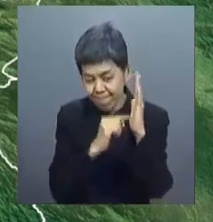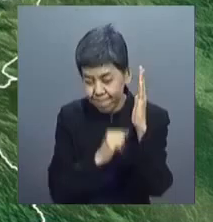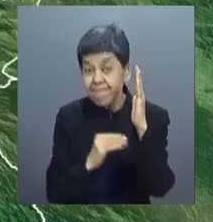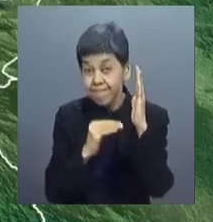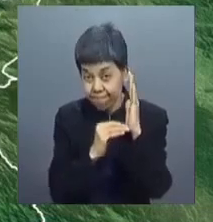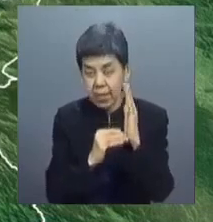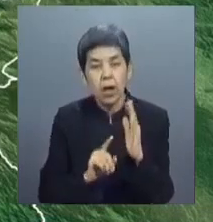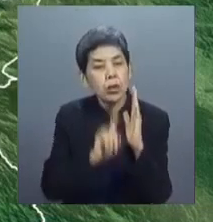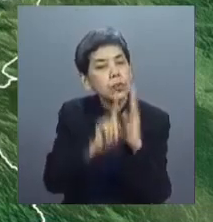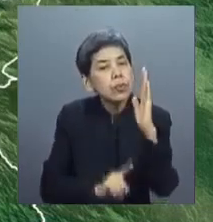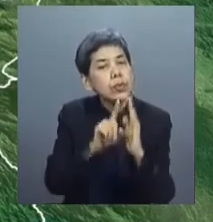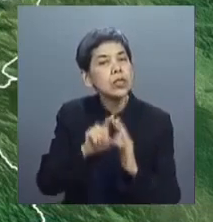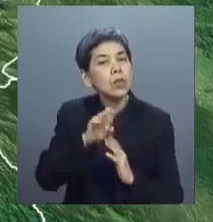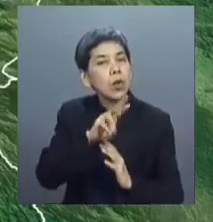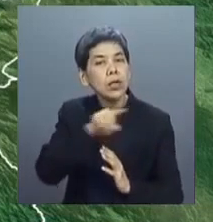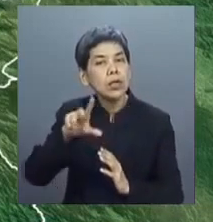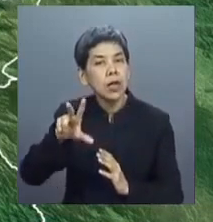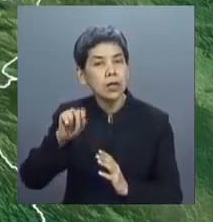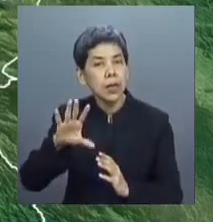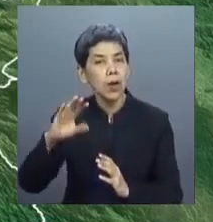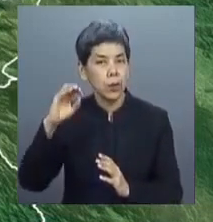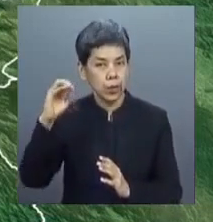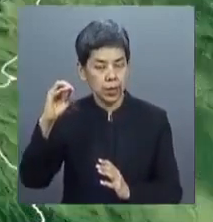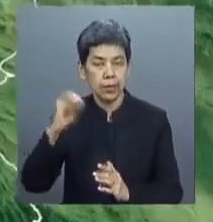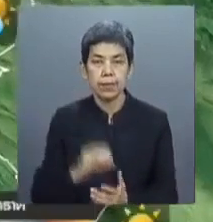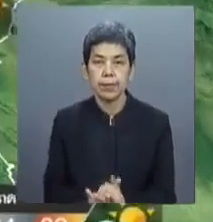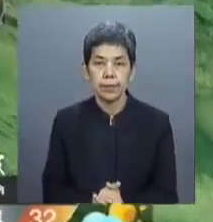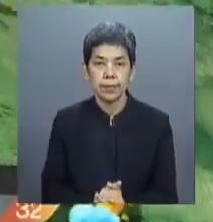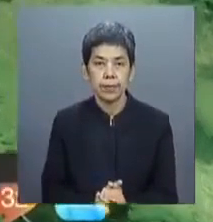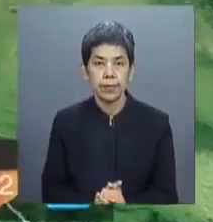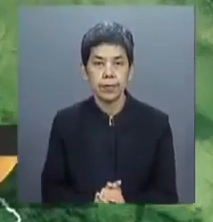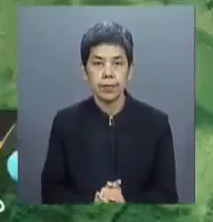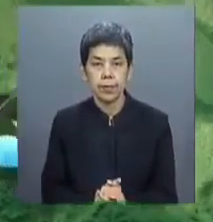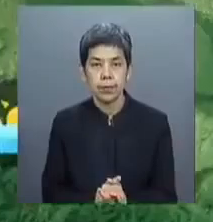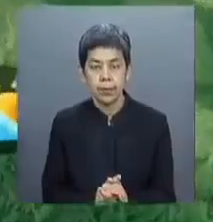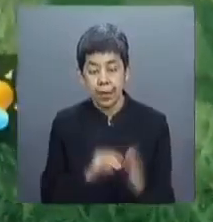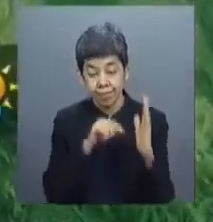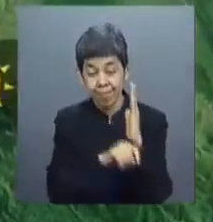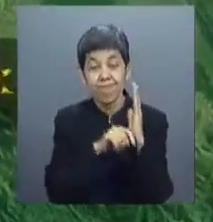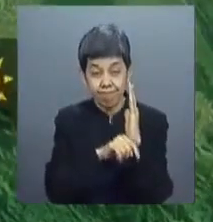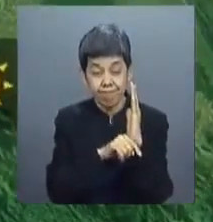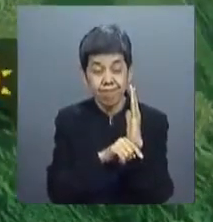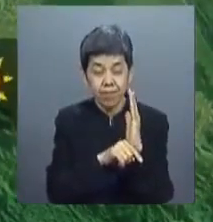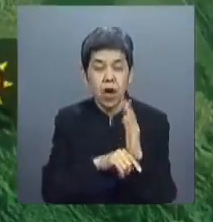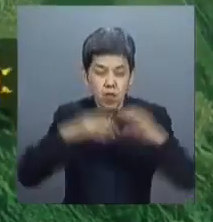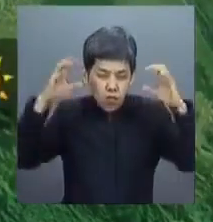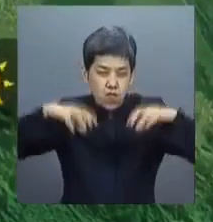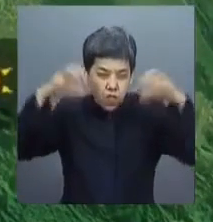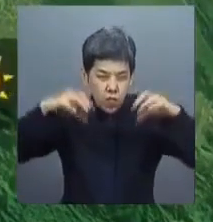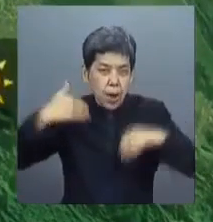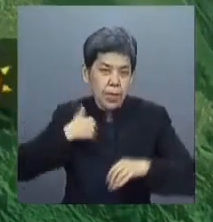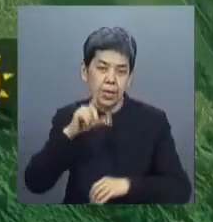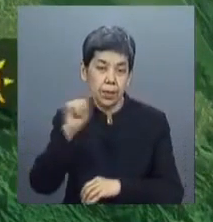ฑลอุณหภูมิระหว่าง 26-35 องศาเซลเซียสภาคตะวันออกมีเมฆเป็นส่วนมากกับมีฝนฟ้าคะนองเป็นแห่